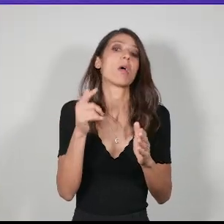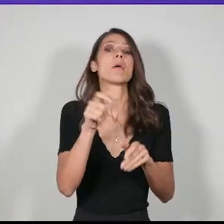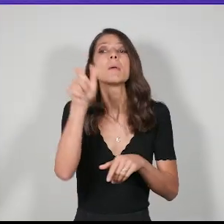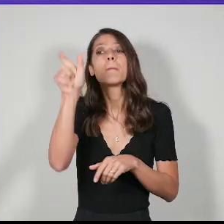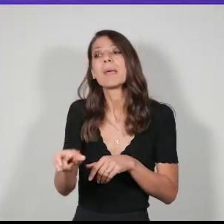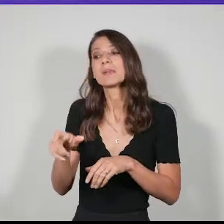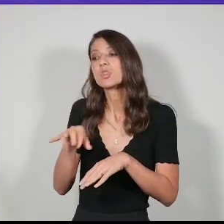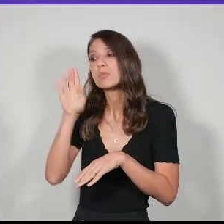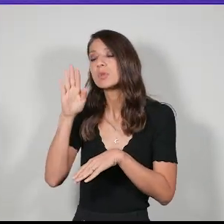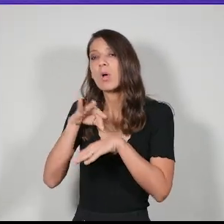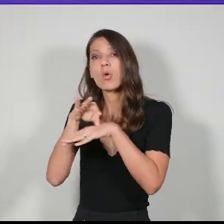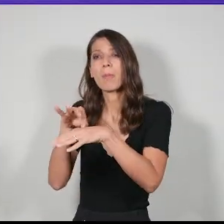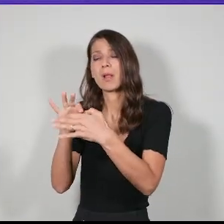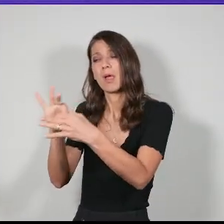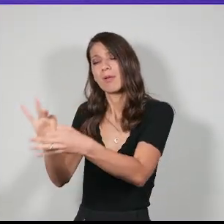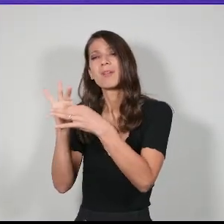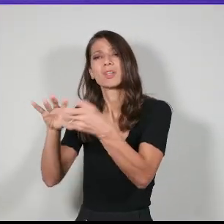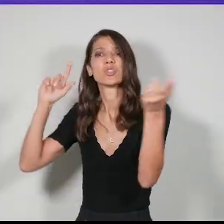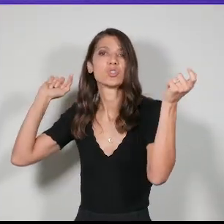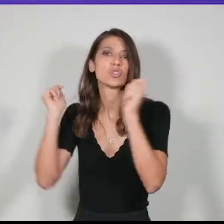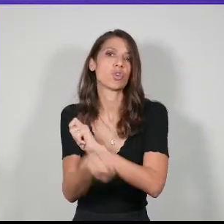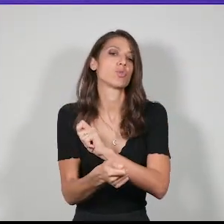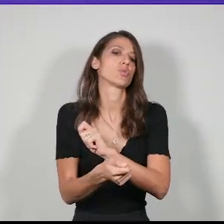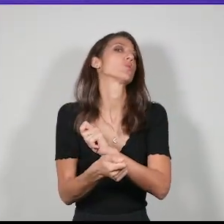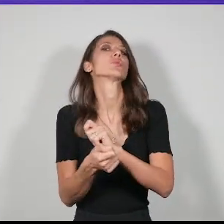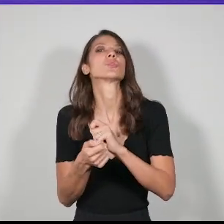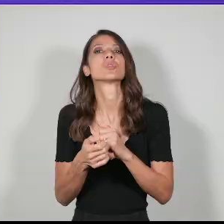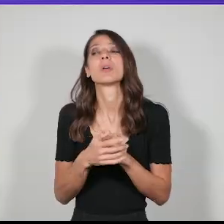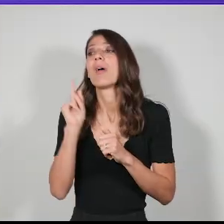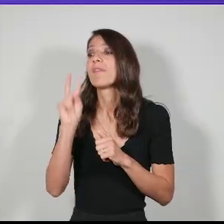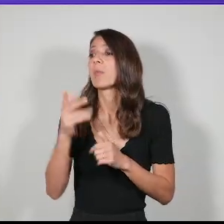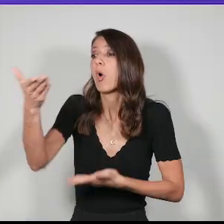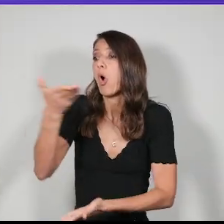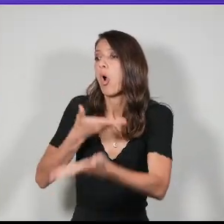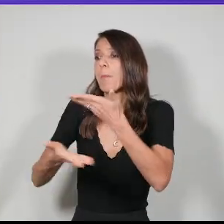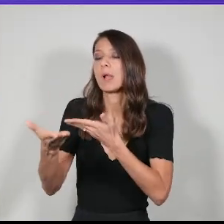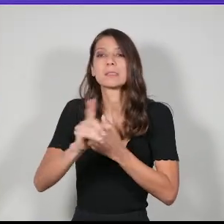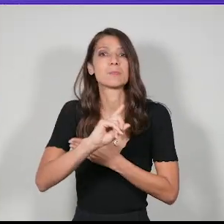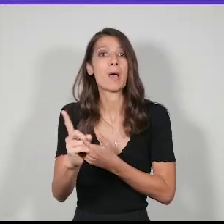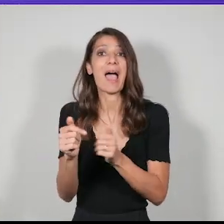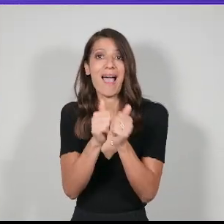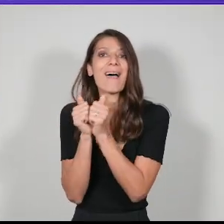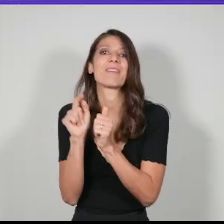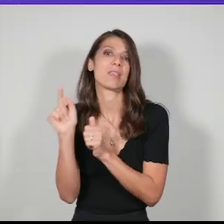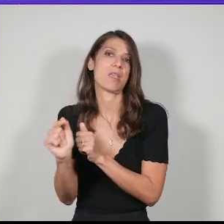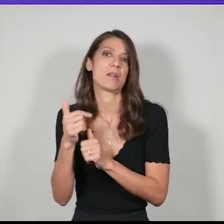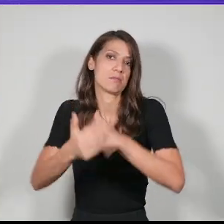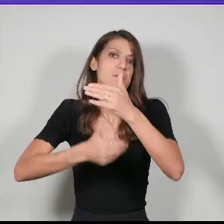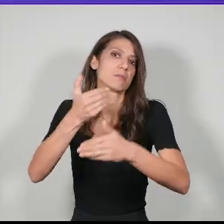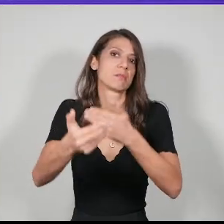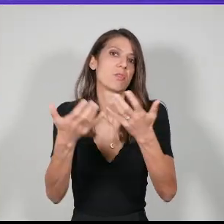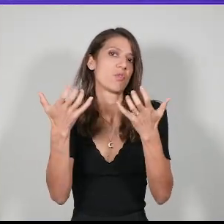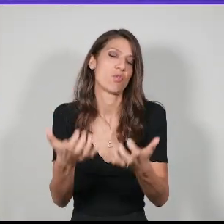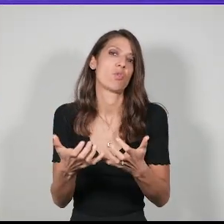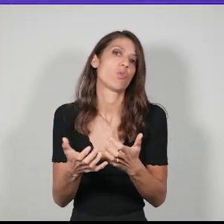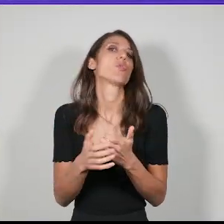personne accompagnée. On a beaucoup entendu parler du « avec » et on ne fait pas à la place de la personne. Et on est effectivement là en train